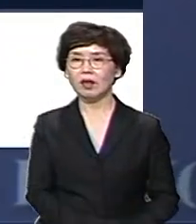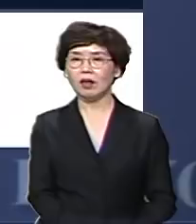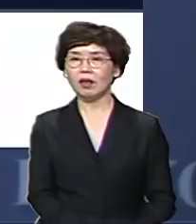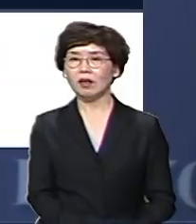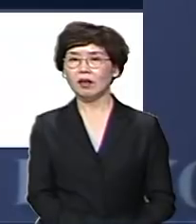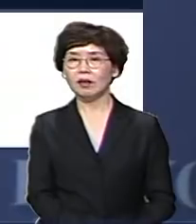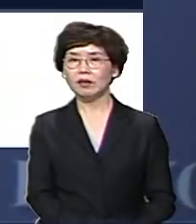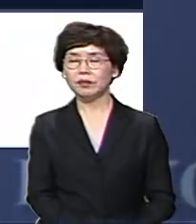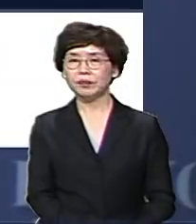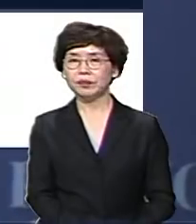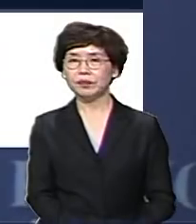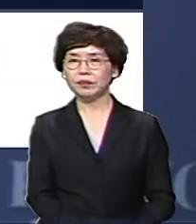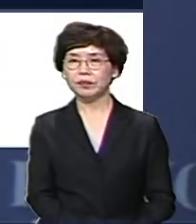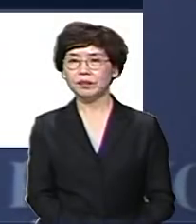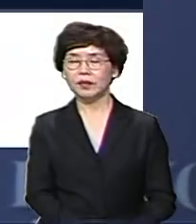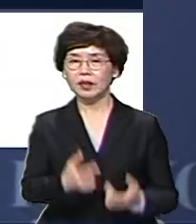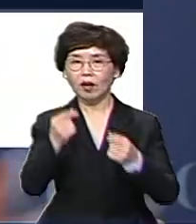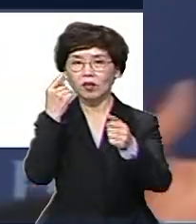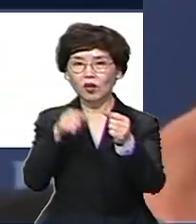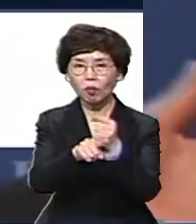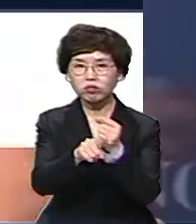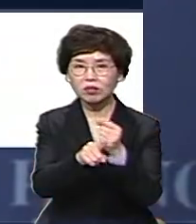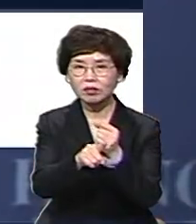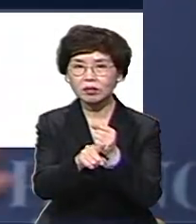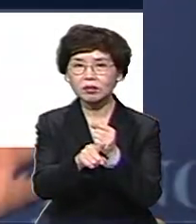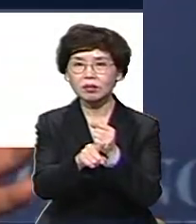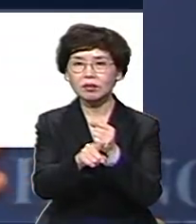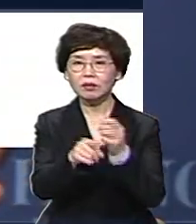너무 바빴기 때문에 거기에 대해서 신경을 못 썼는데요.